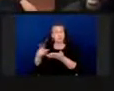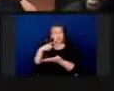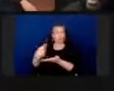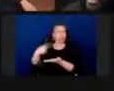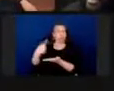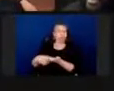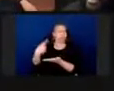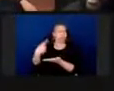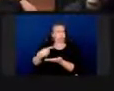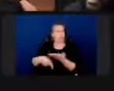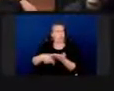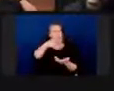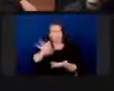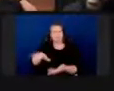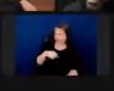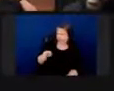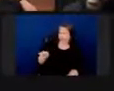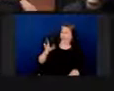walikuwa na mdahalo,